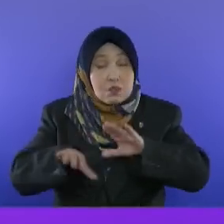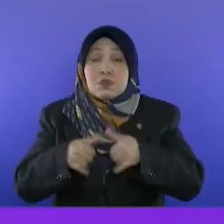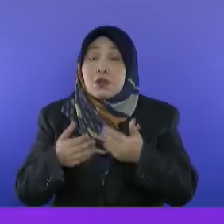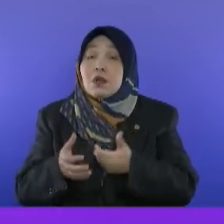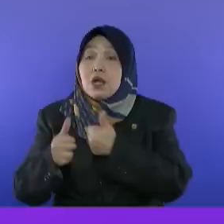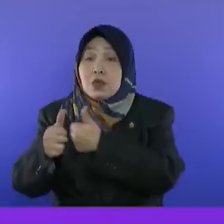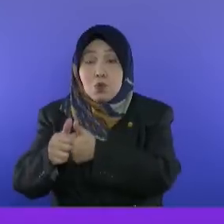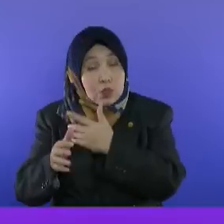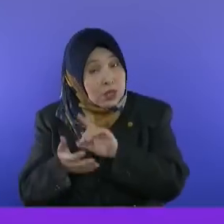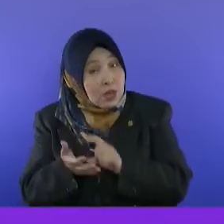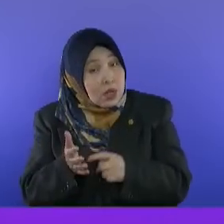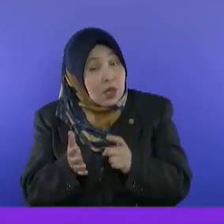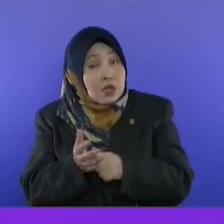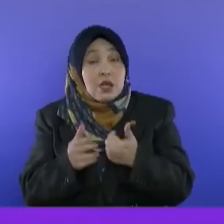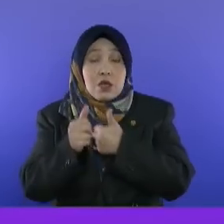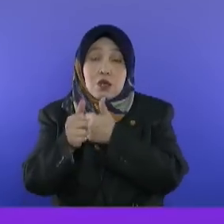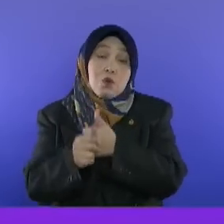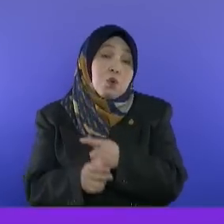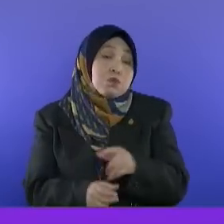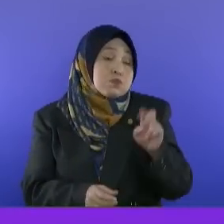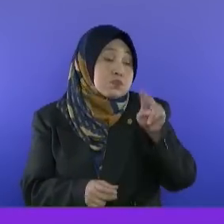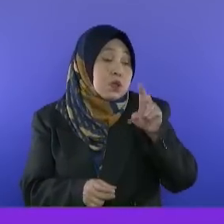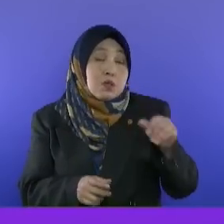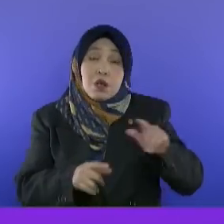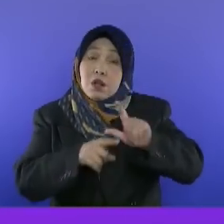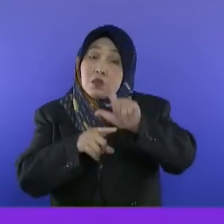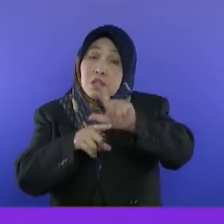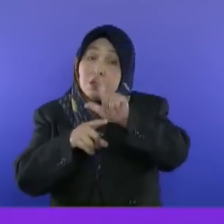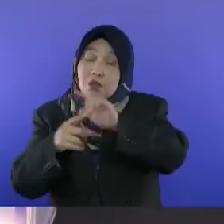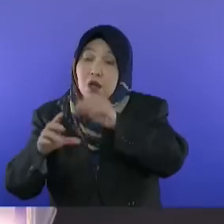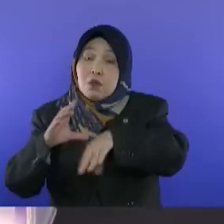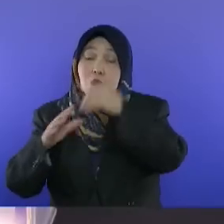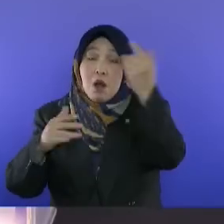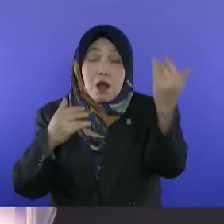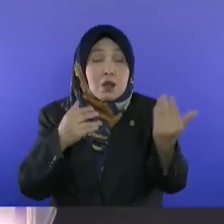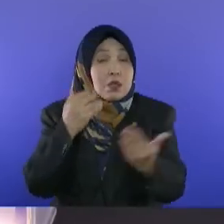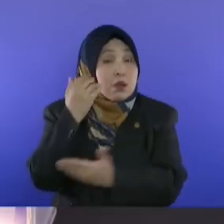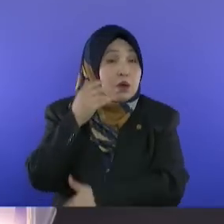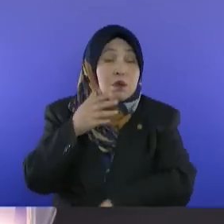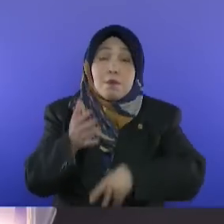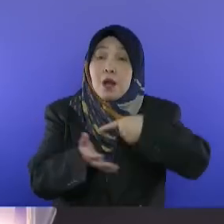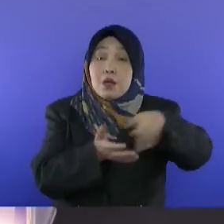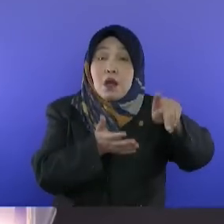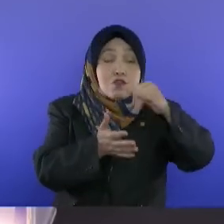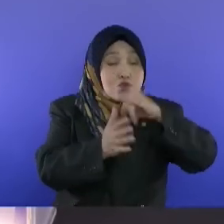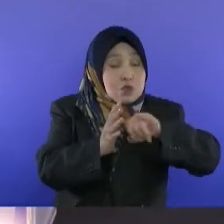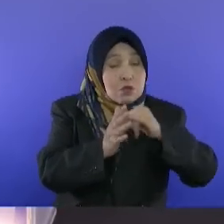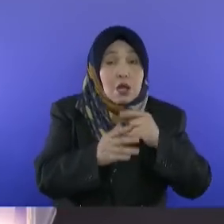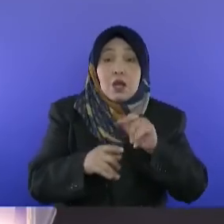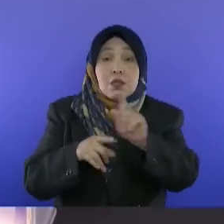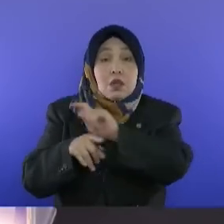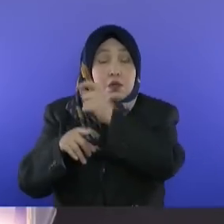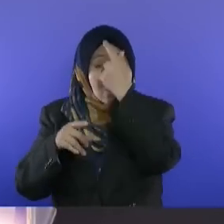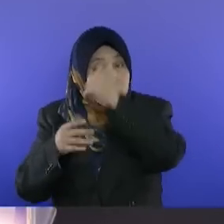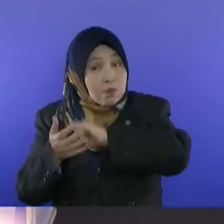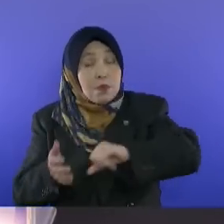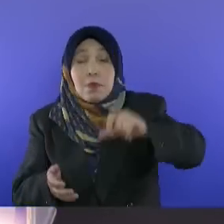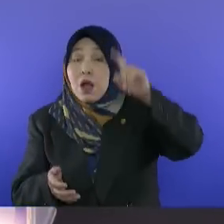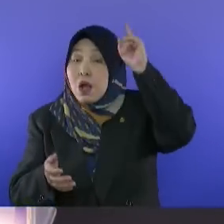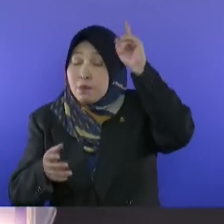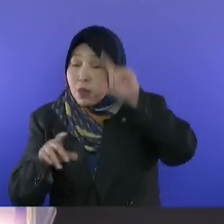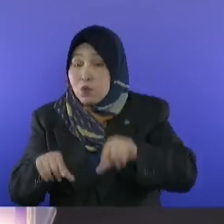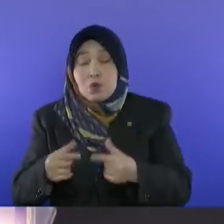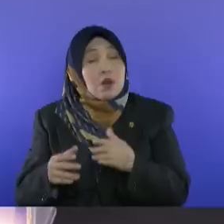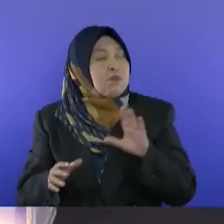kadang-kadang mungkin ikut training daripada latihan dan keperluan negara bagian juta-juta itu sanggup tetapi training untuk memahami Alquran itu